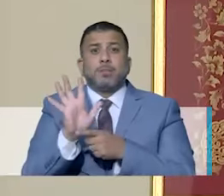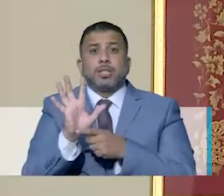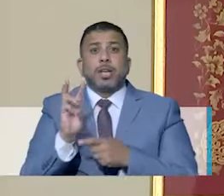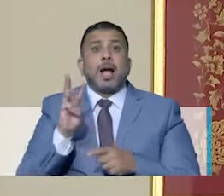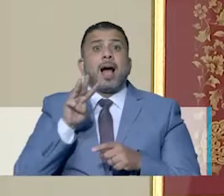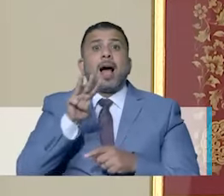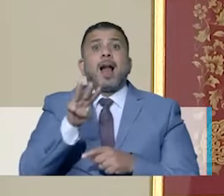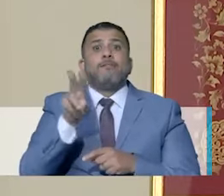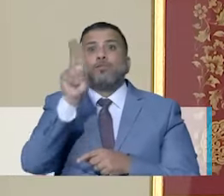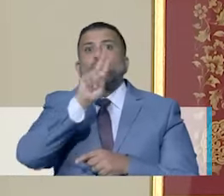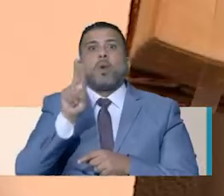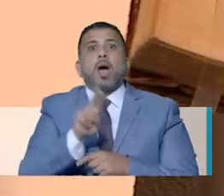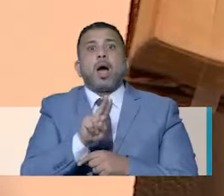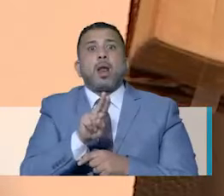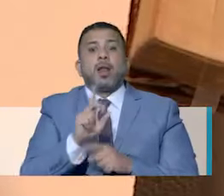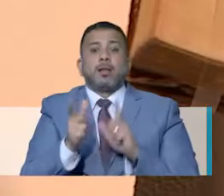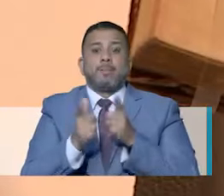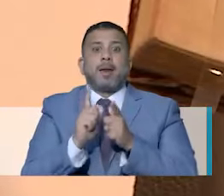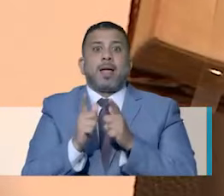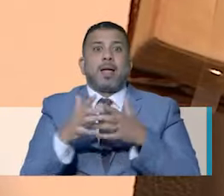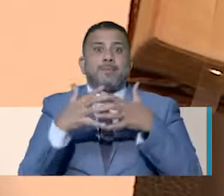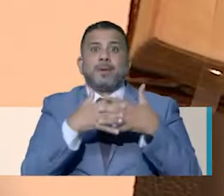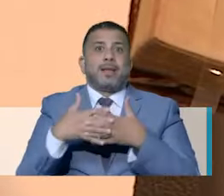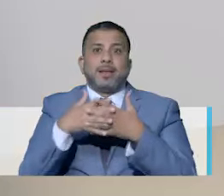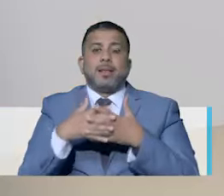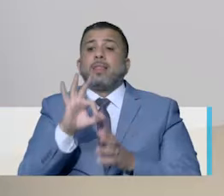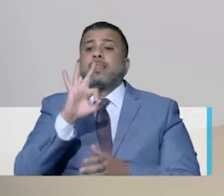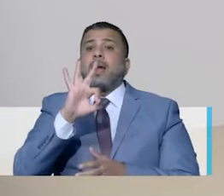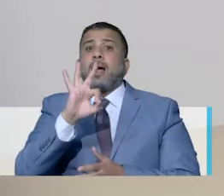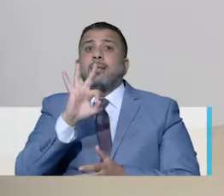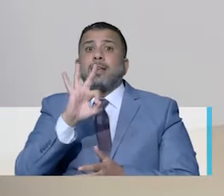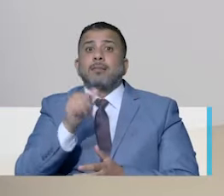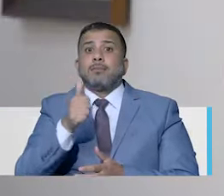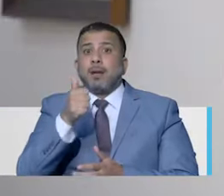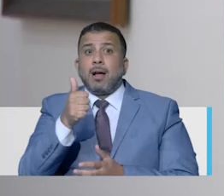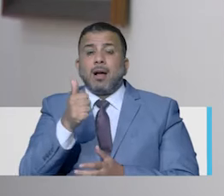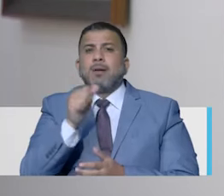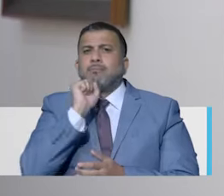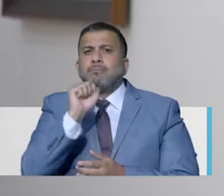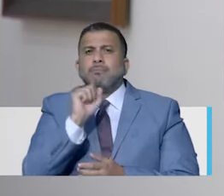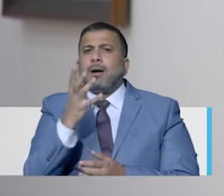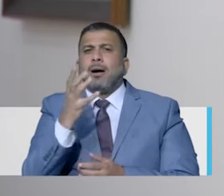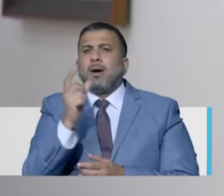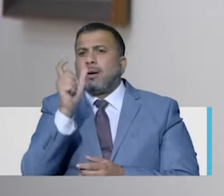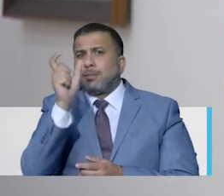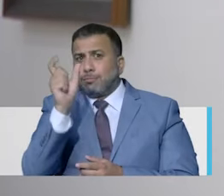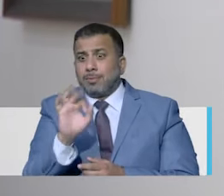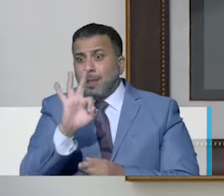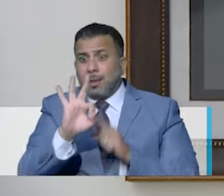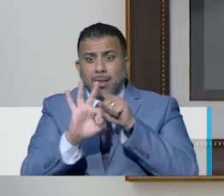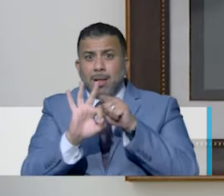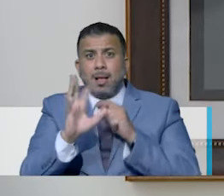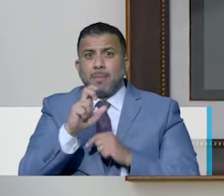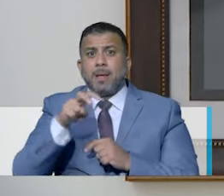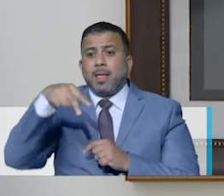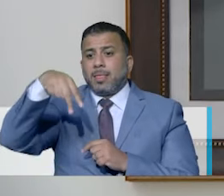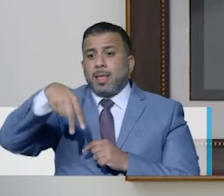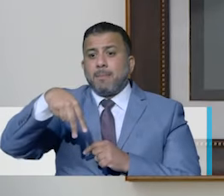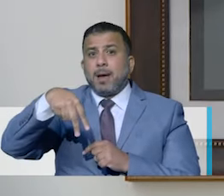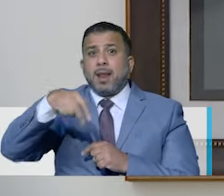دولار امريكي اضافه الى ثلاث جوائز للاتجاه الاصيل قيمه كل منها